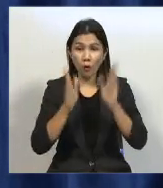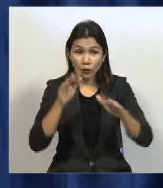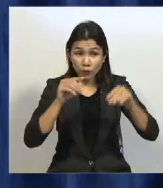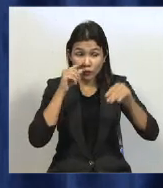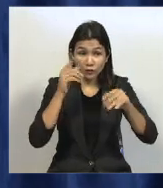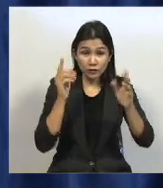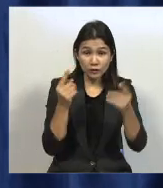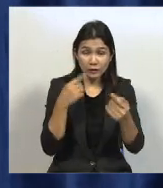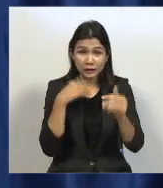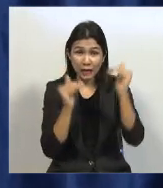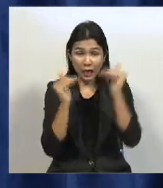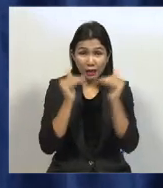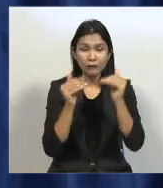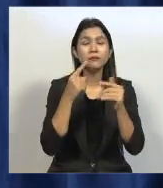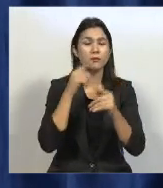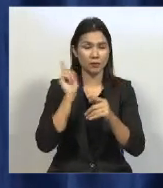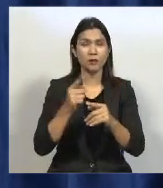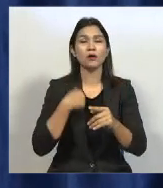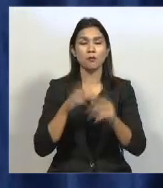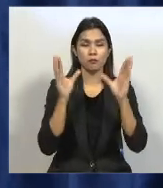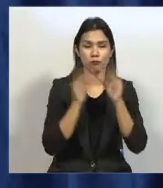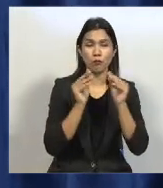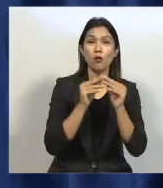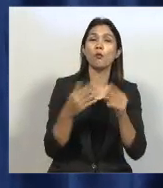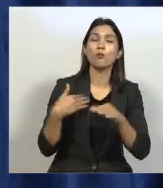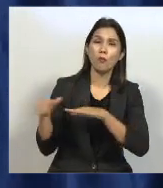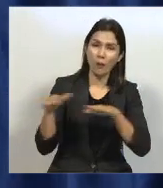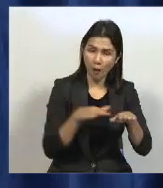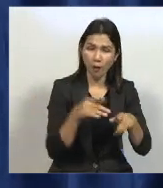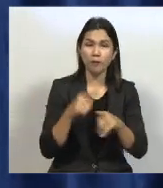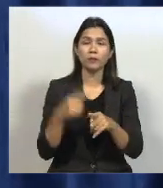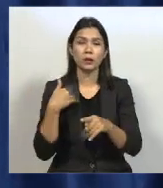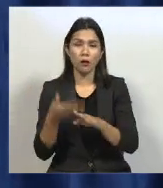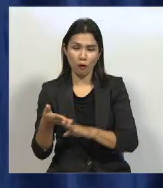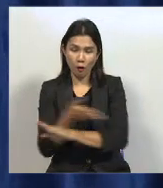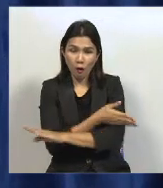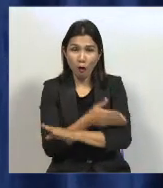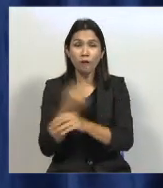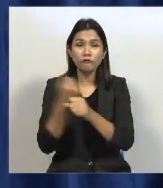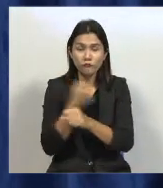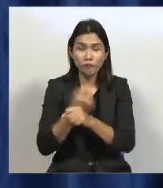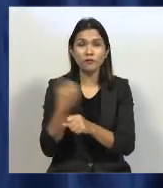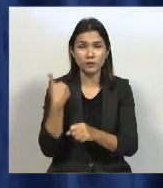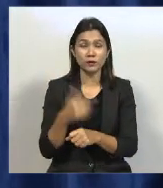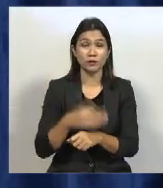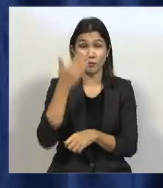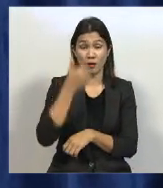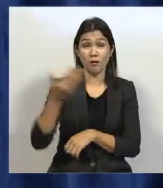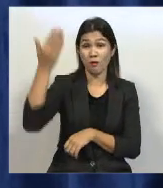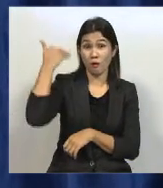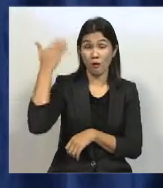าสได้ประชุมร่วมบ้างซักซ้อมบ้างเพิ่งประชุมวิปรัฐบาลที่ผ่านมา